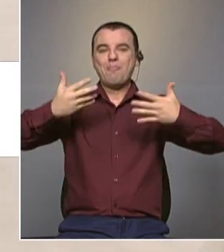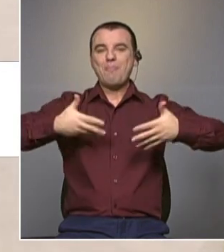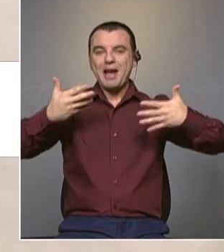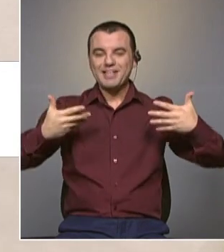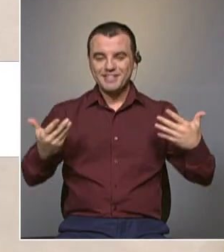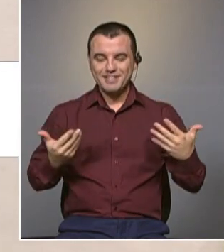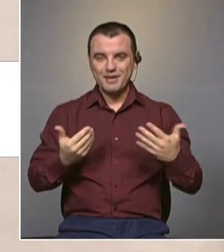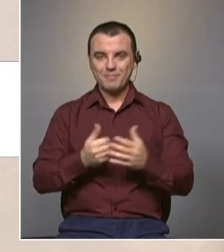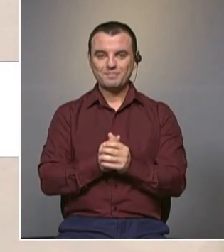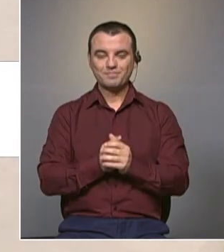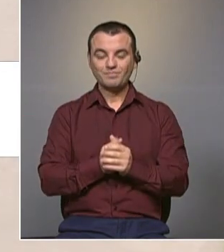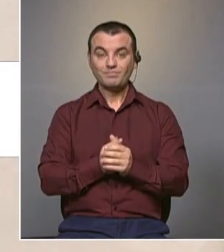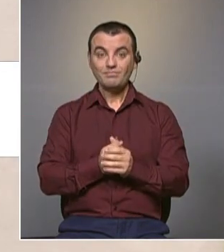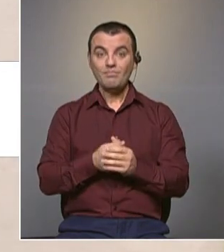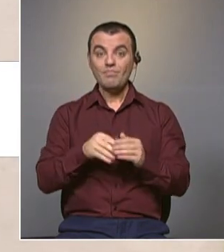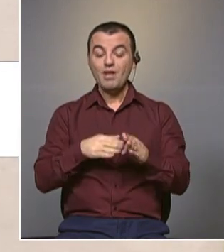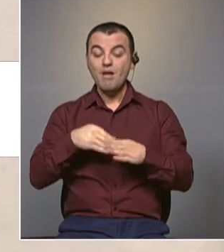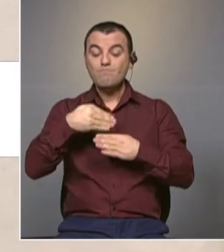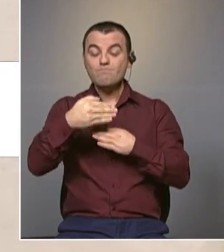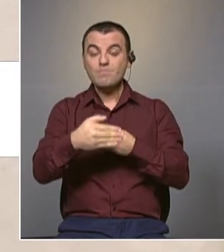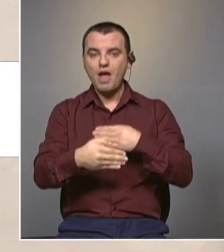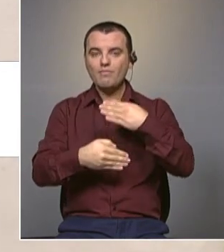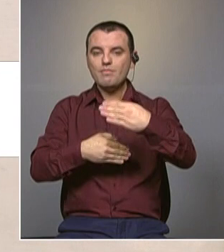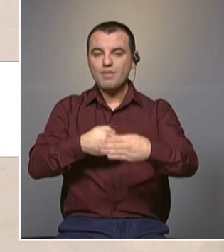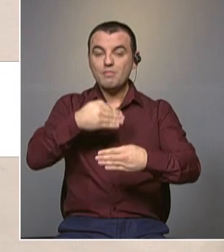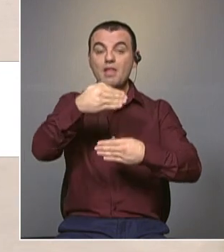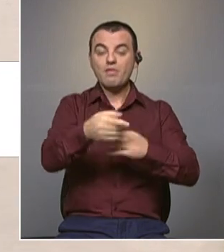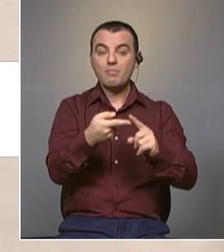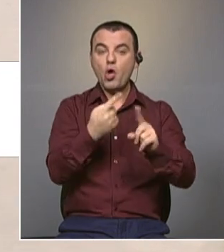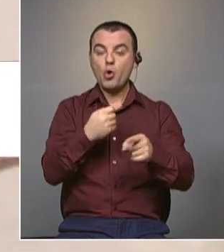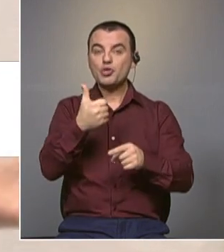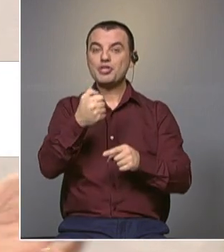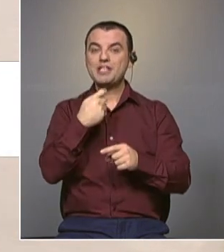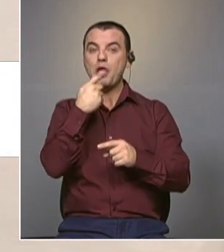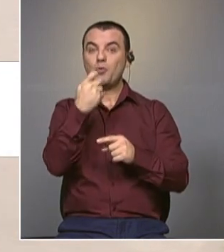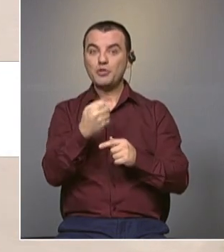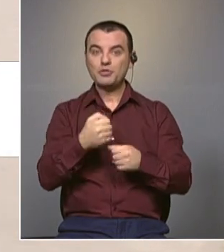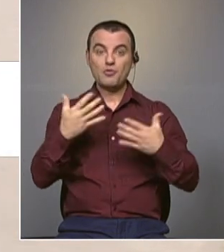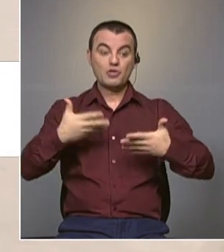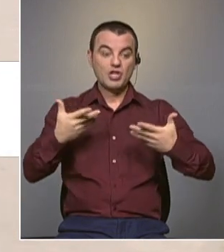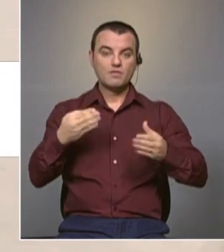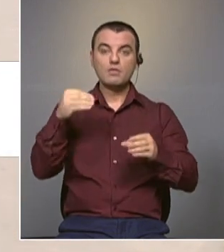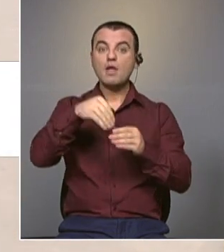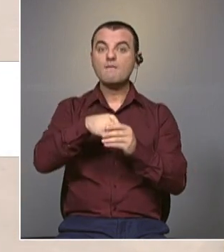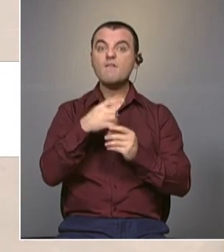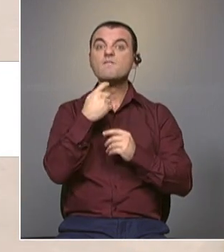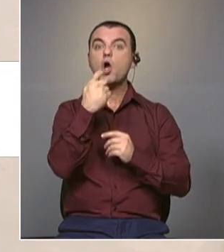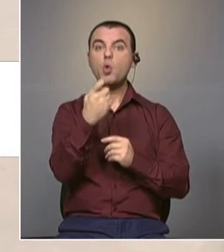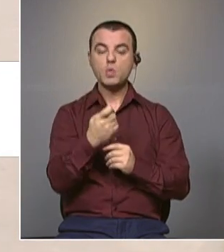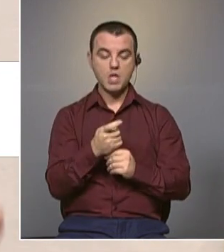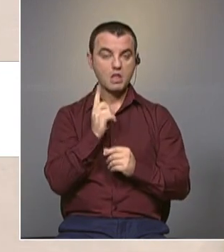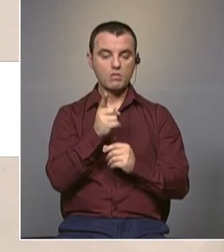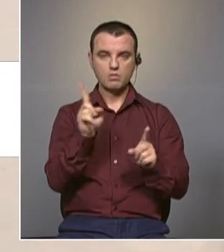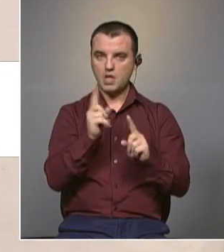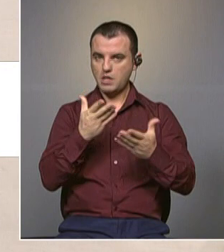казали. Плавно преминаваме от честването на 60 годишната в годината, когато не само